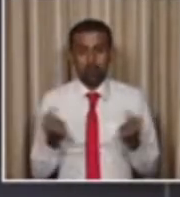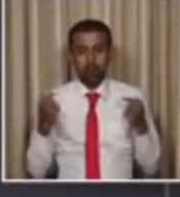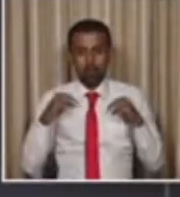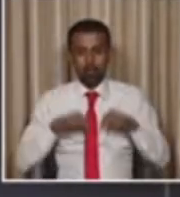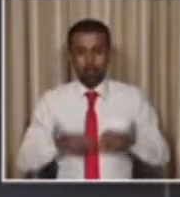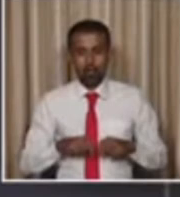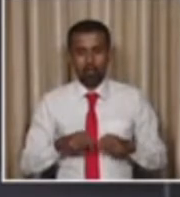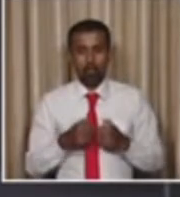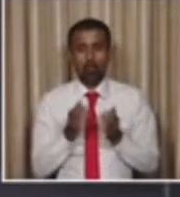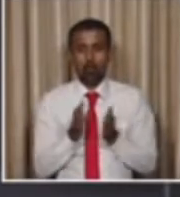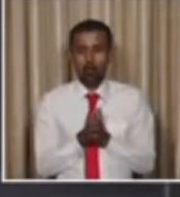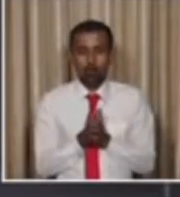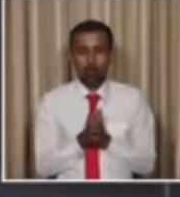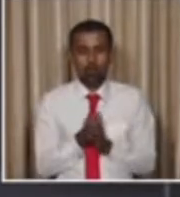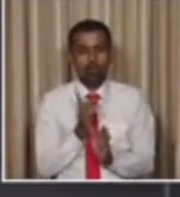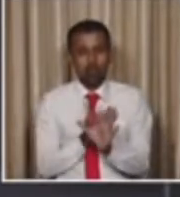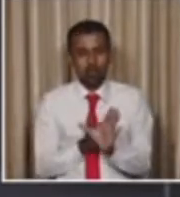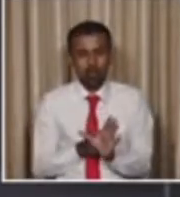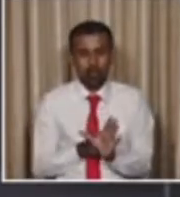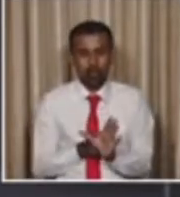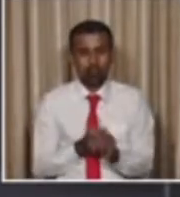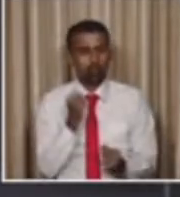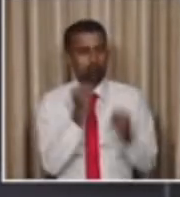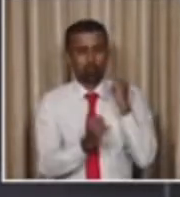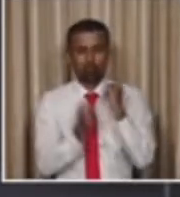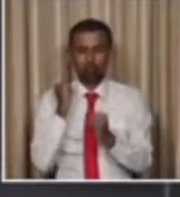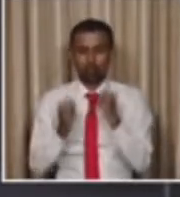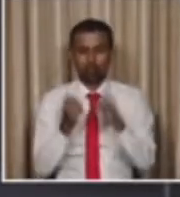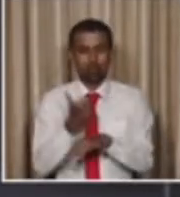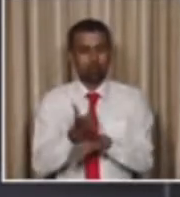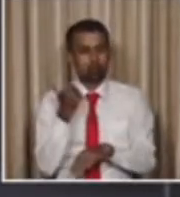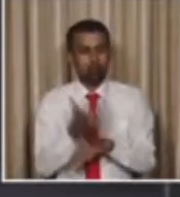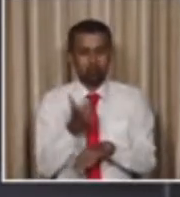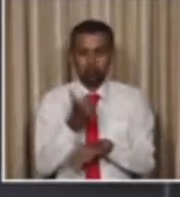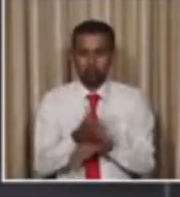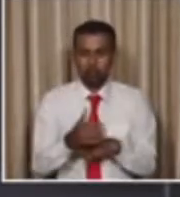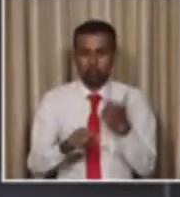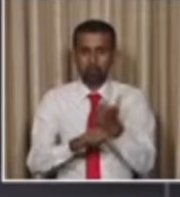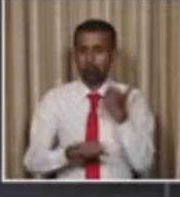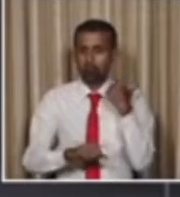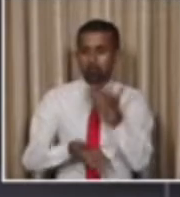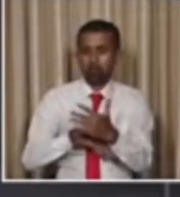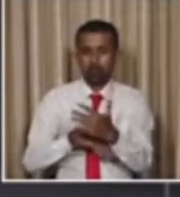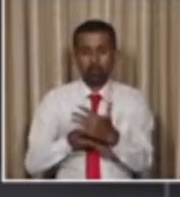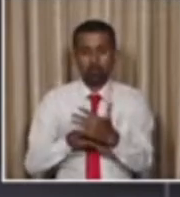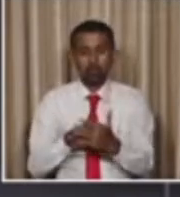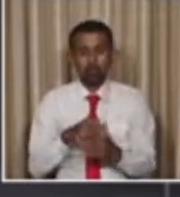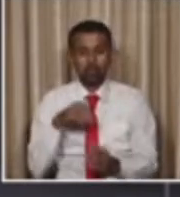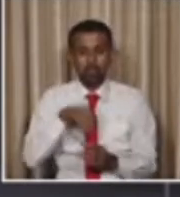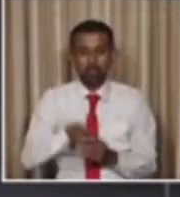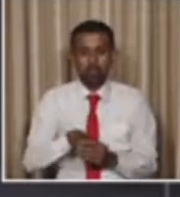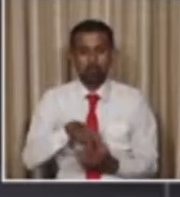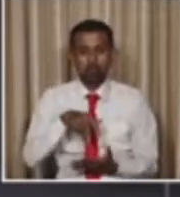ඇවිල්ලා සියලු දෙනාම හැම කෙනාම විවේචනය කර කර මඩ ගගහ එහෙට ගහගෙන මෙහෙට ගහගෙන මේක ඇතුලේ